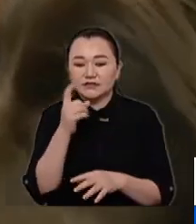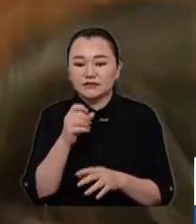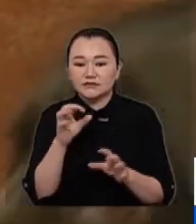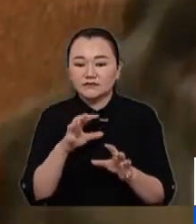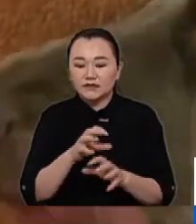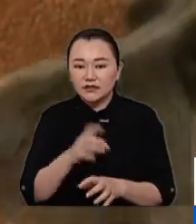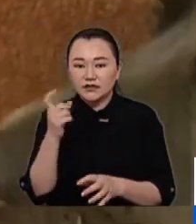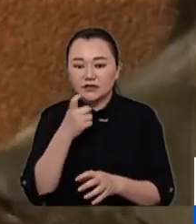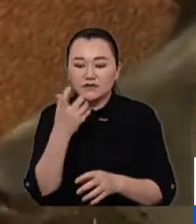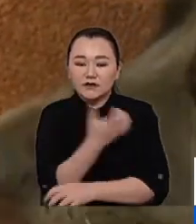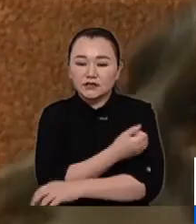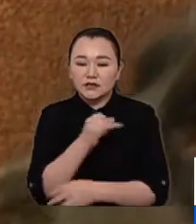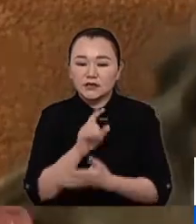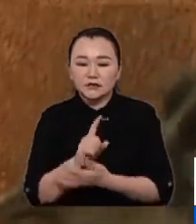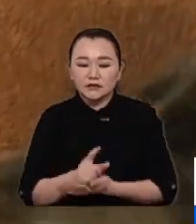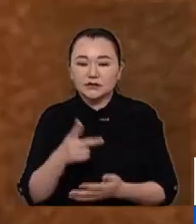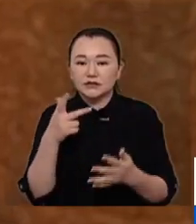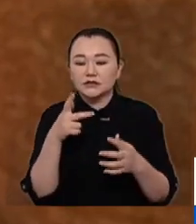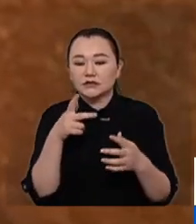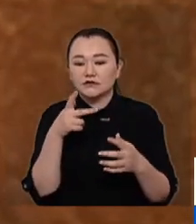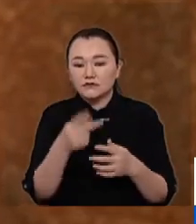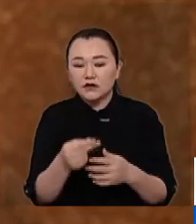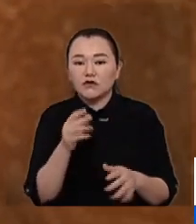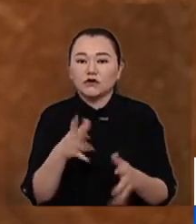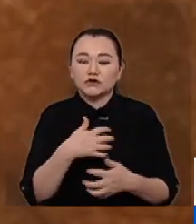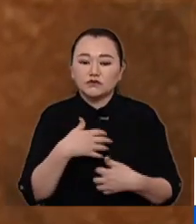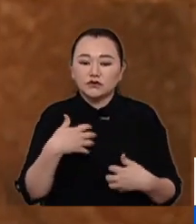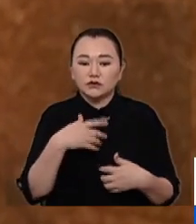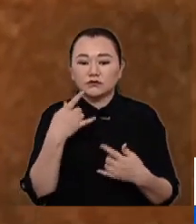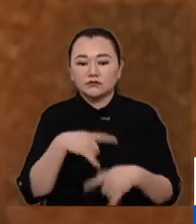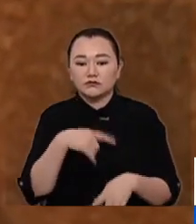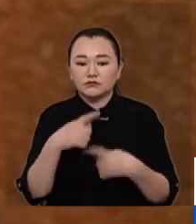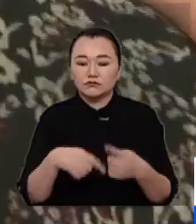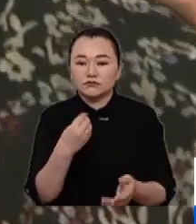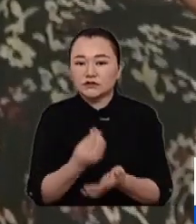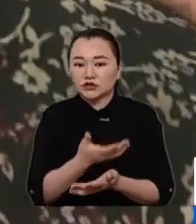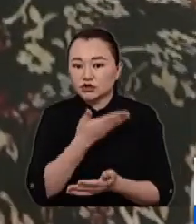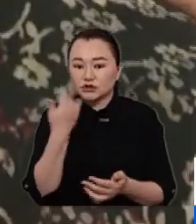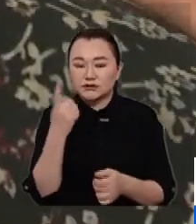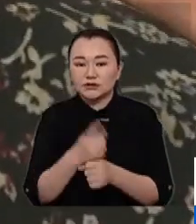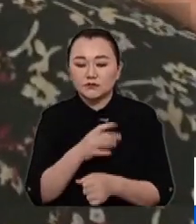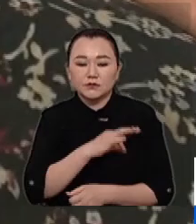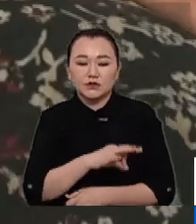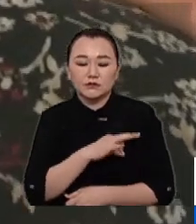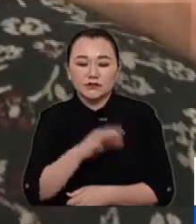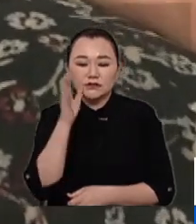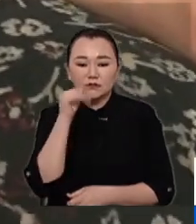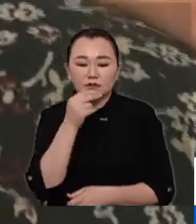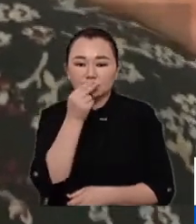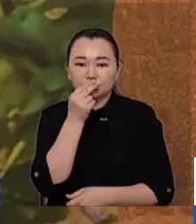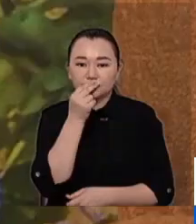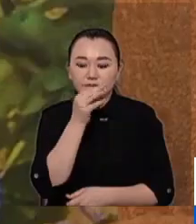питомцев, вакцинацию и обязательную стерилизацию, если только животное не представляет племенной ценности. Запрещено употребление собак в